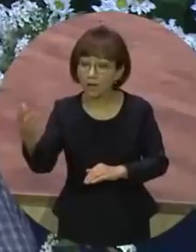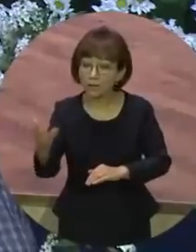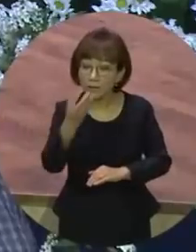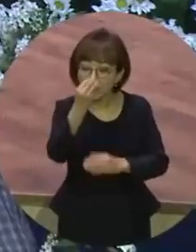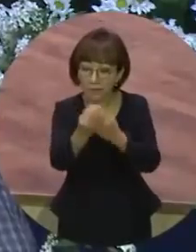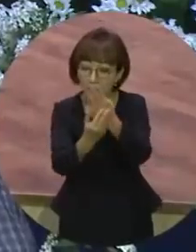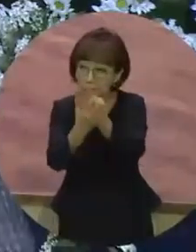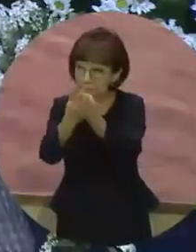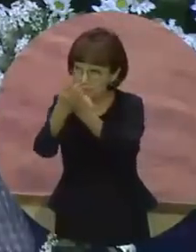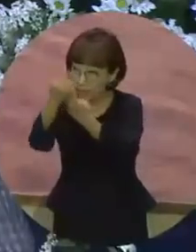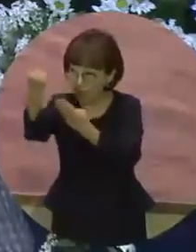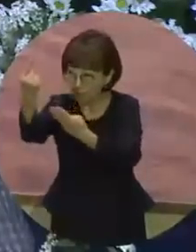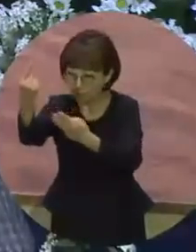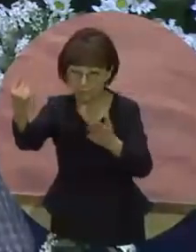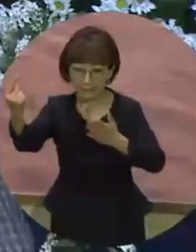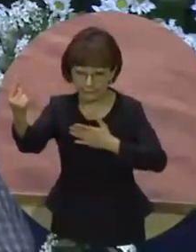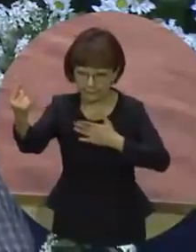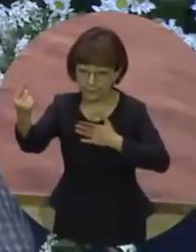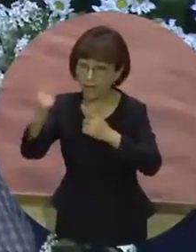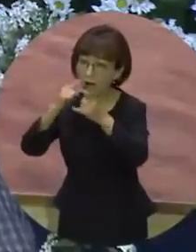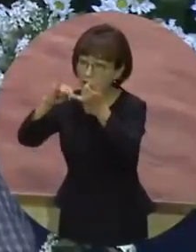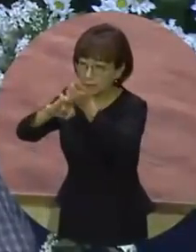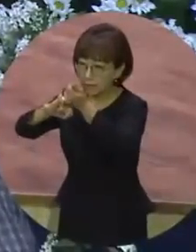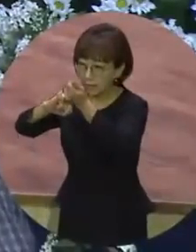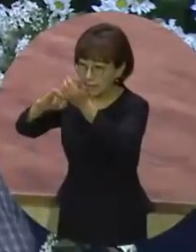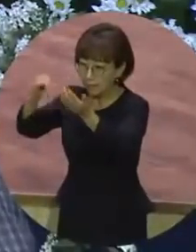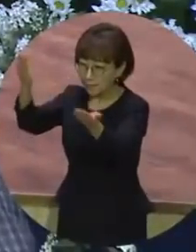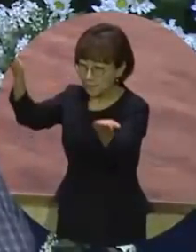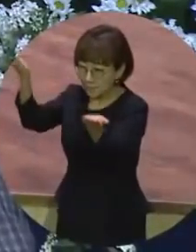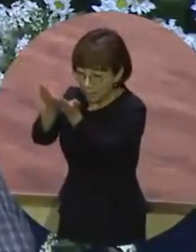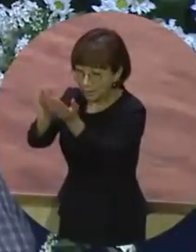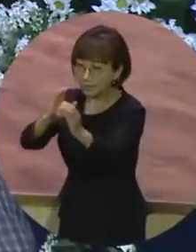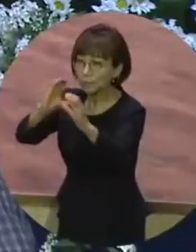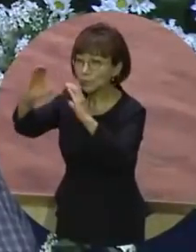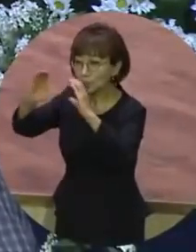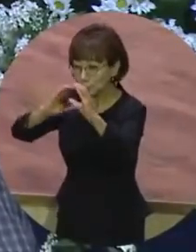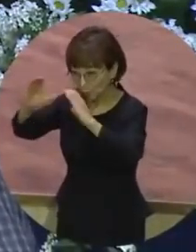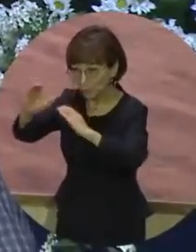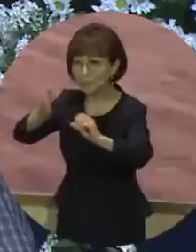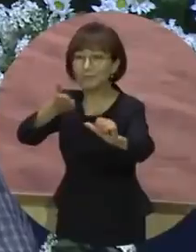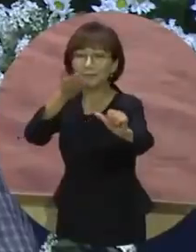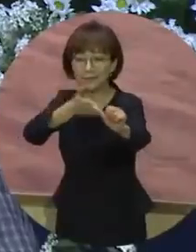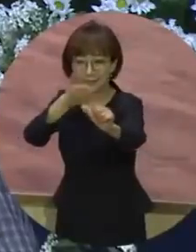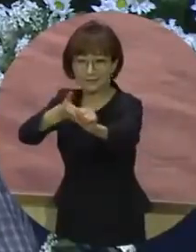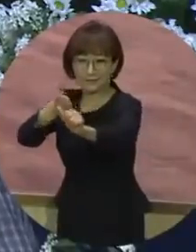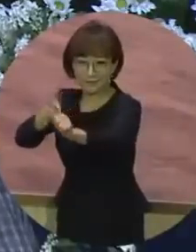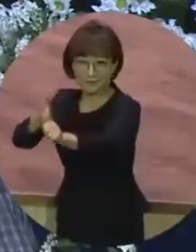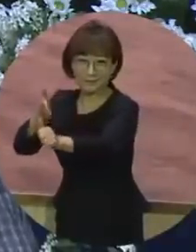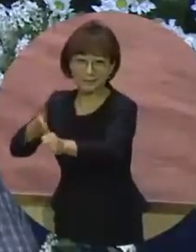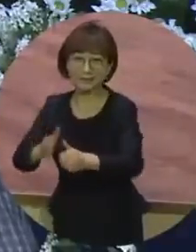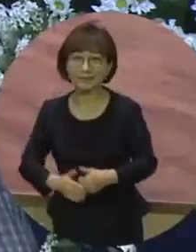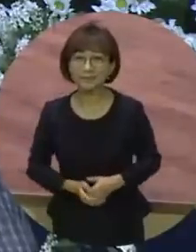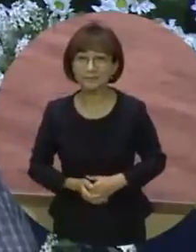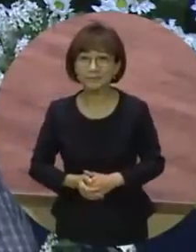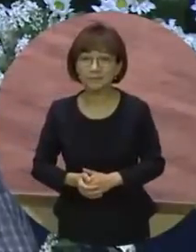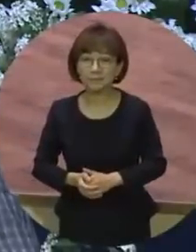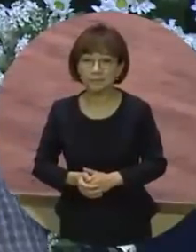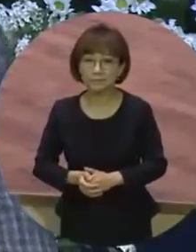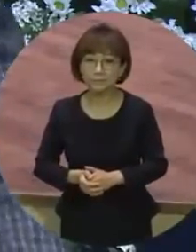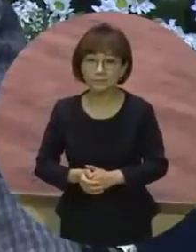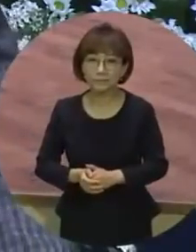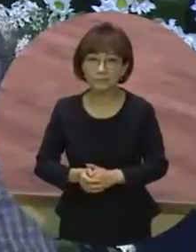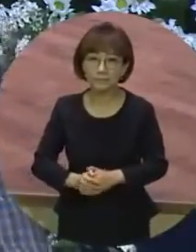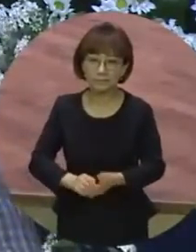소통, 하나님과 나와 언약적 소통이 깊어가시기 바랍니다. 소리 질 것도 없어요. 아버지,